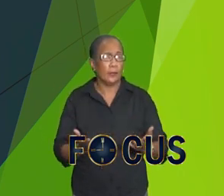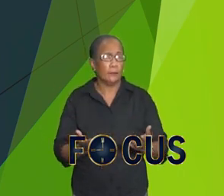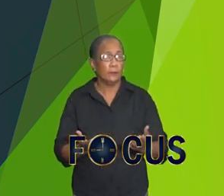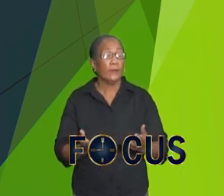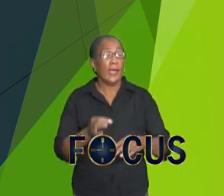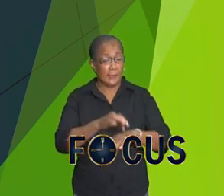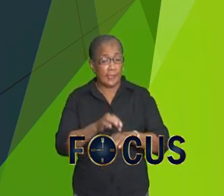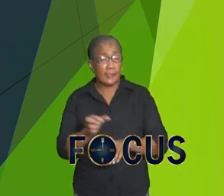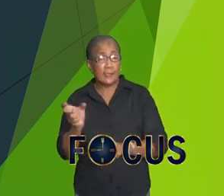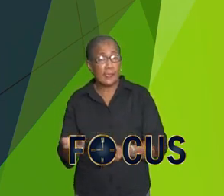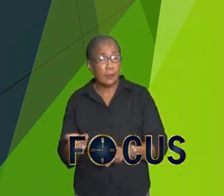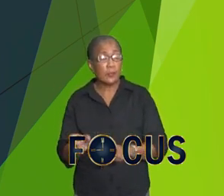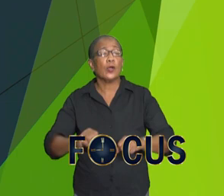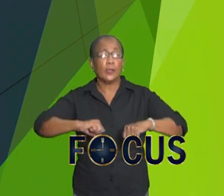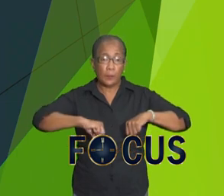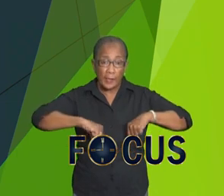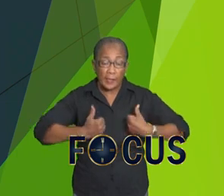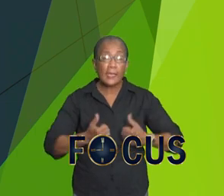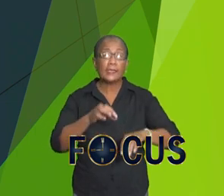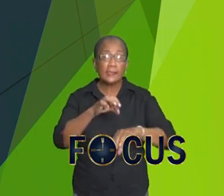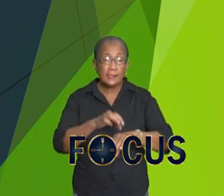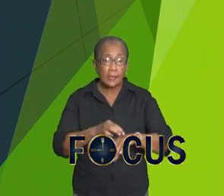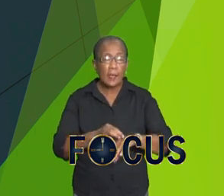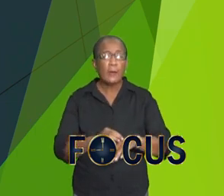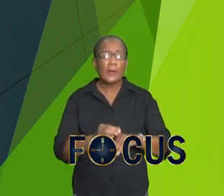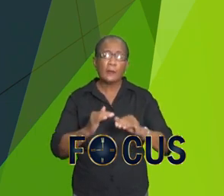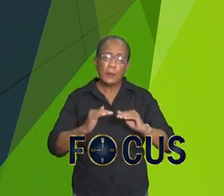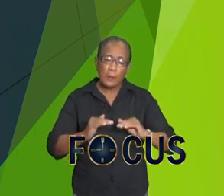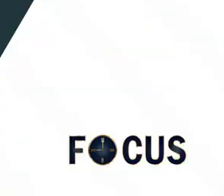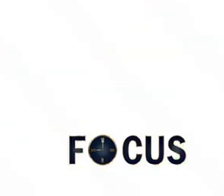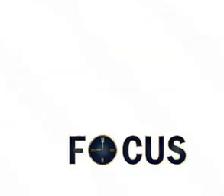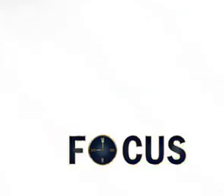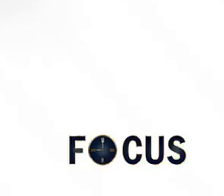zijn patiënten dus in de beginfase met milde klachten.